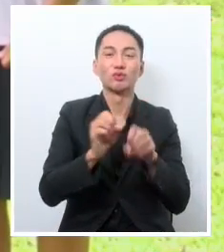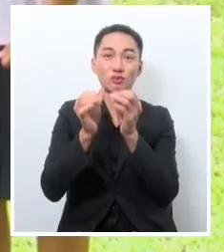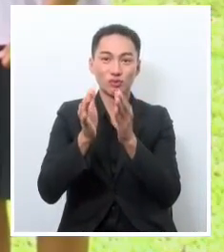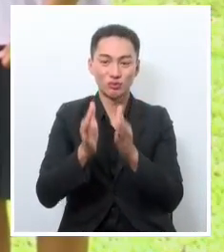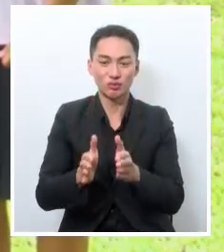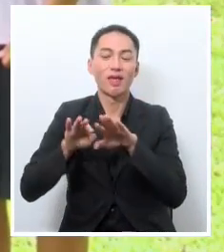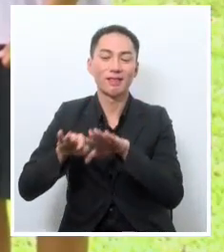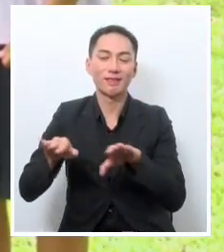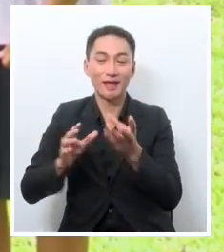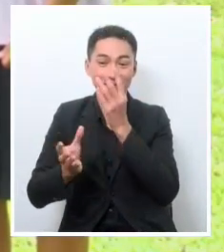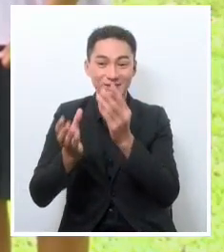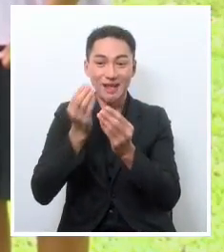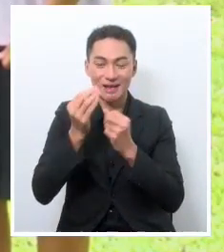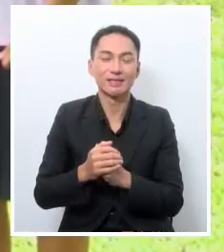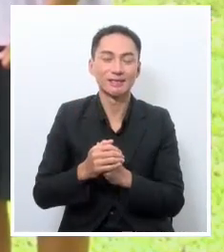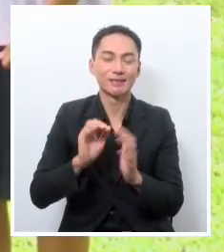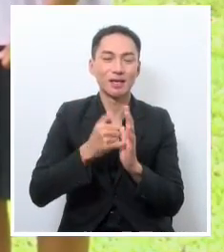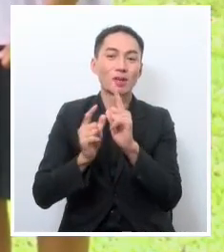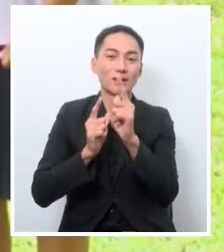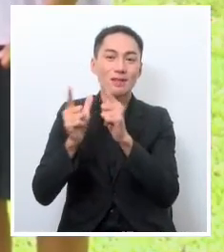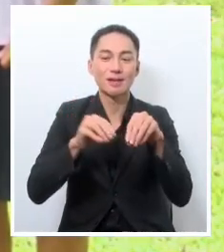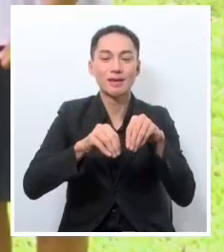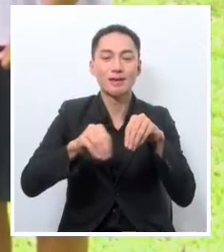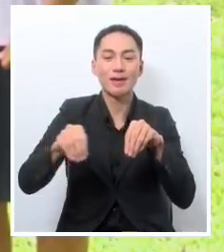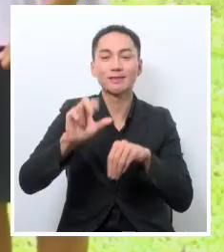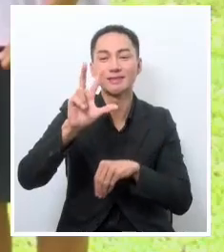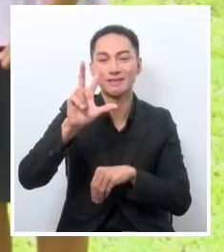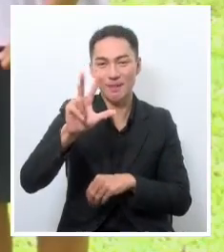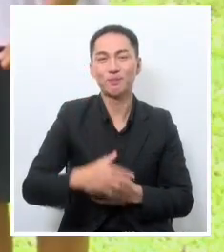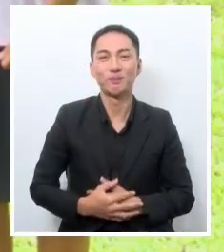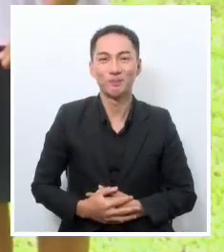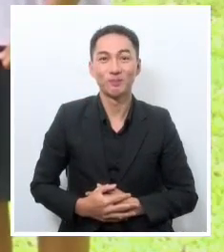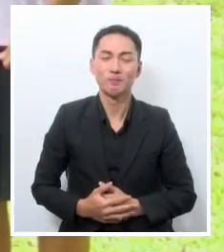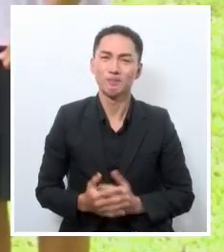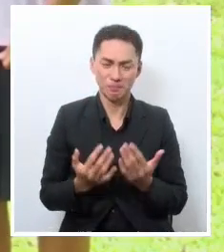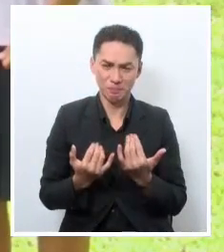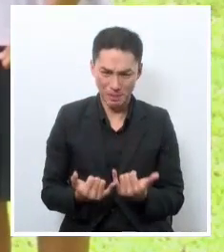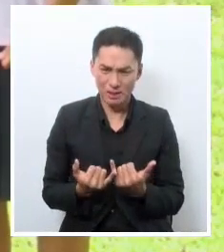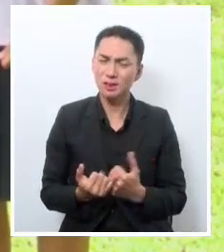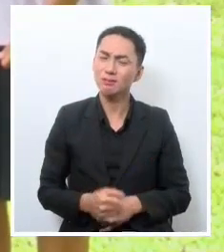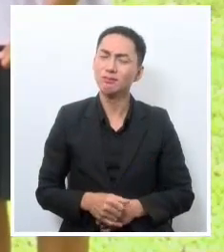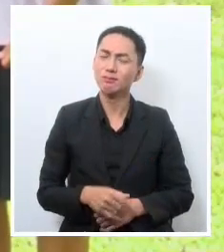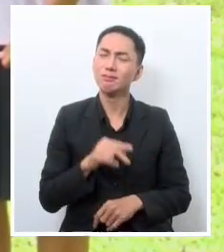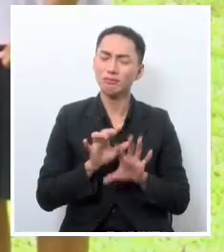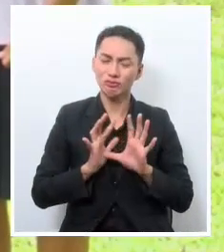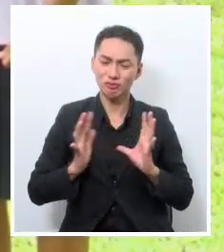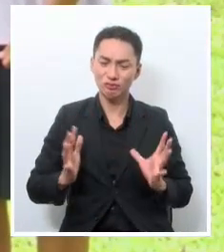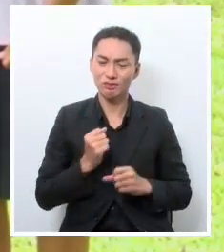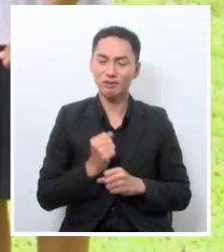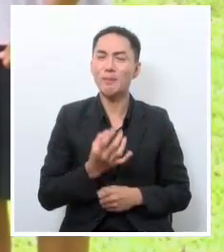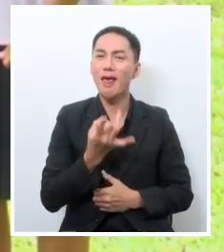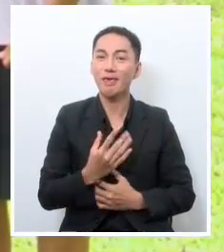บ้านหมากแท่งนะคะสพปเลยเขต 3ค่ะสิ่งที่สำคัญวันนี้นะคะทำไมเรามายืนอยู่ที่นี่แล้วที่